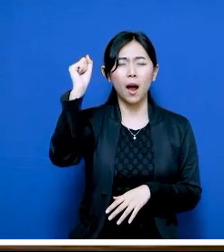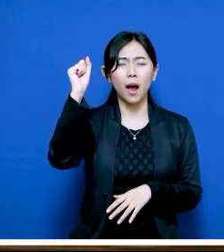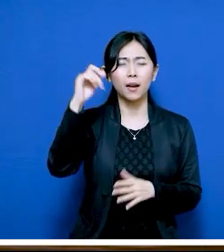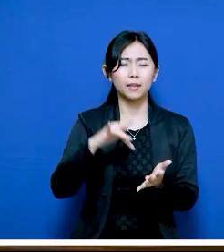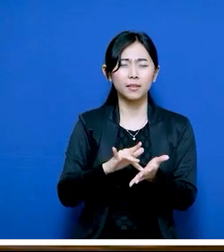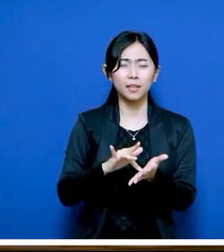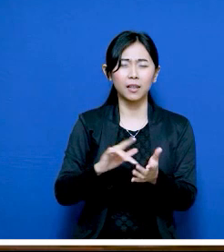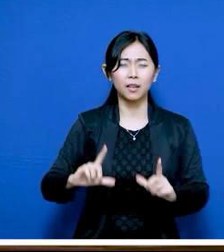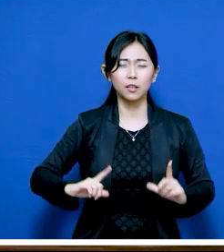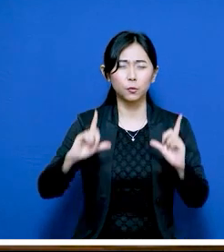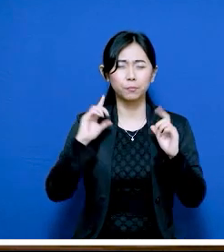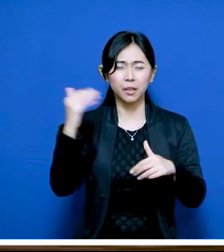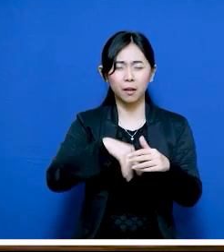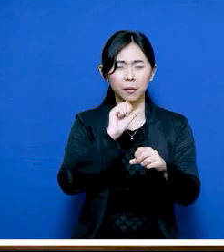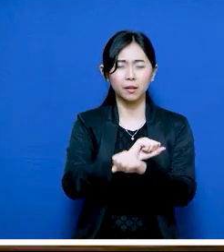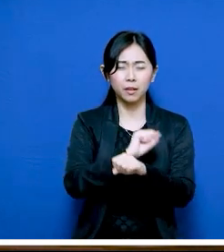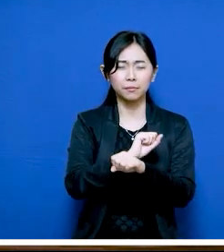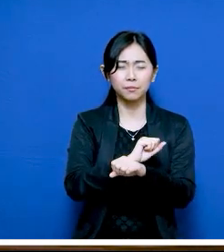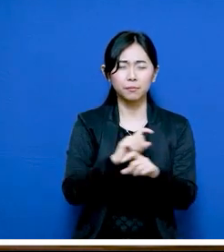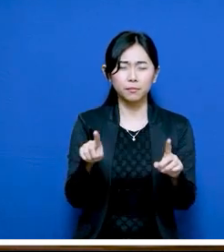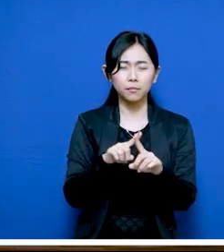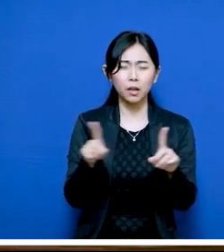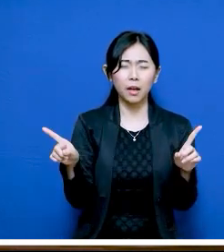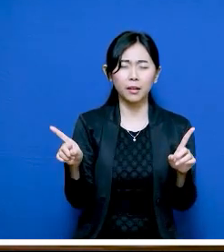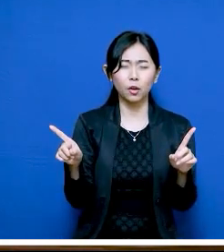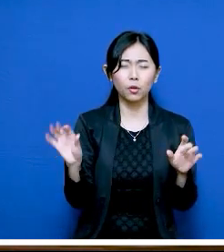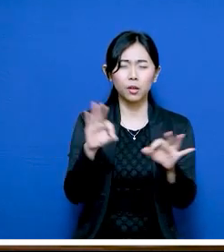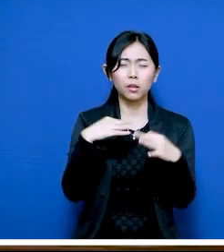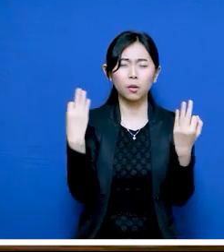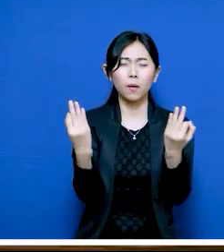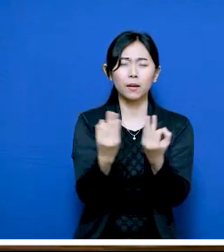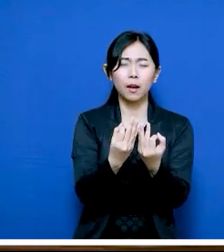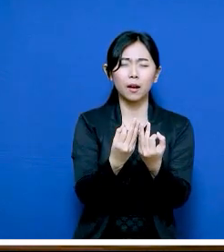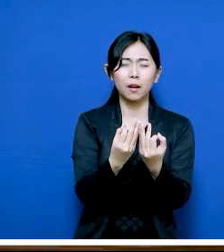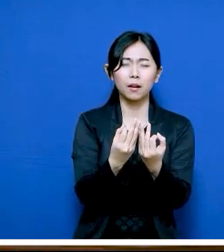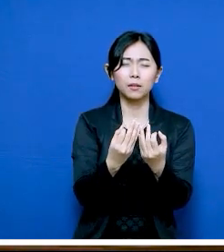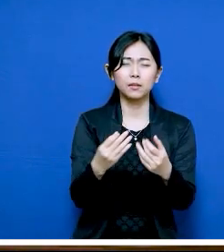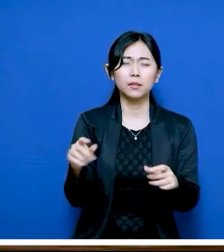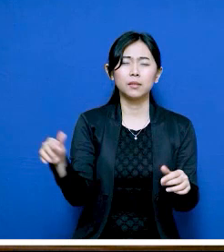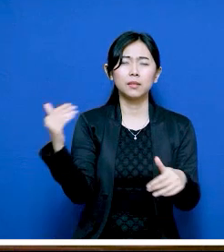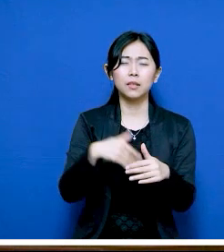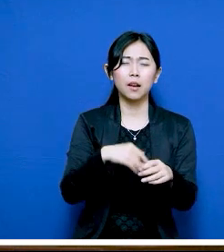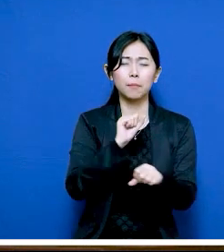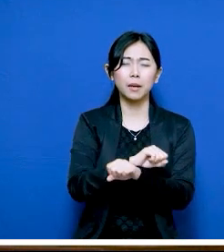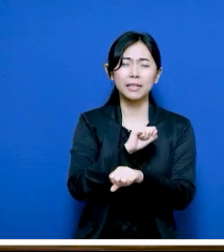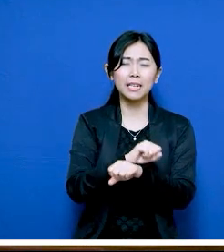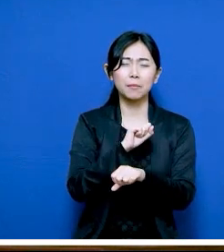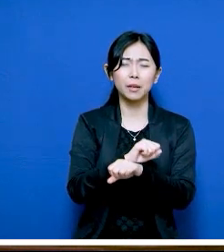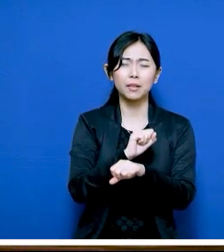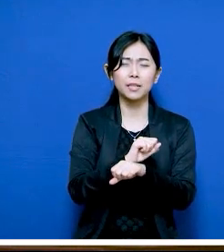Ketika berjuang dengan pekerjaan, berjuang dalam hidup rumah tangga, berjuang untuk setiap usaha yang